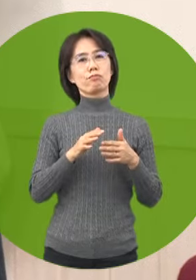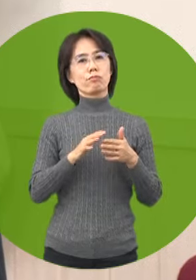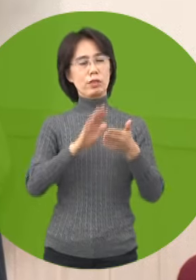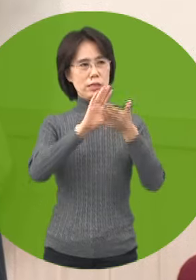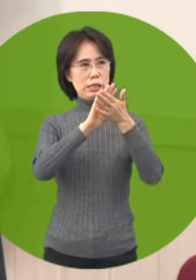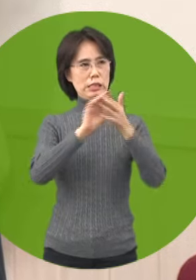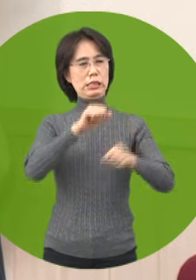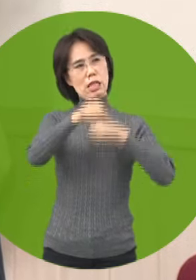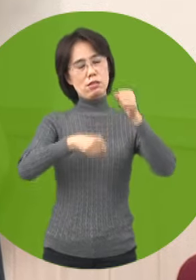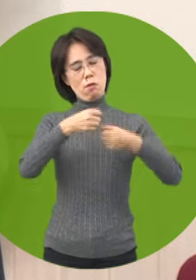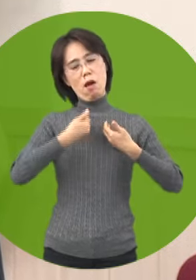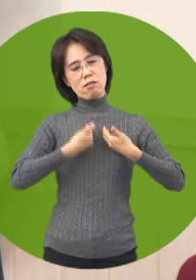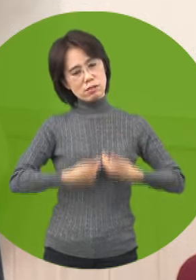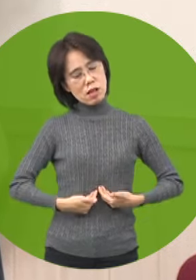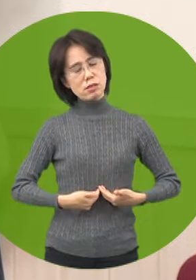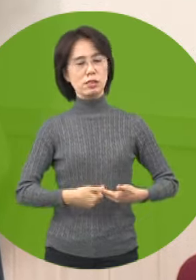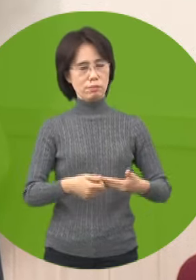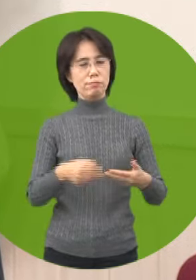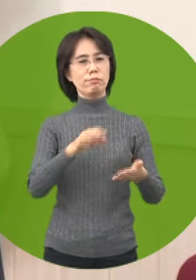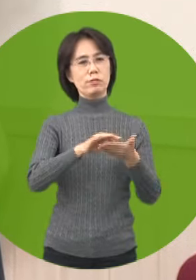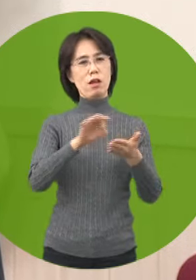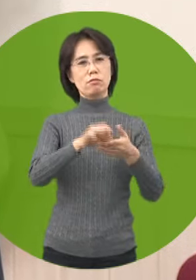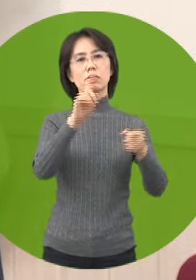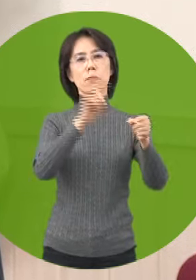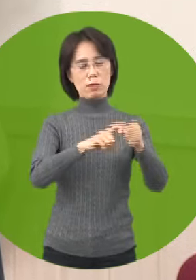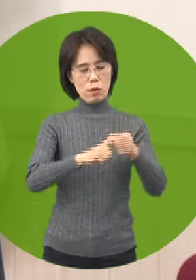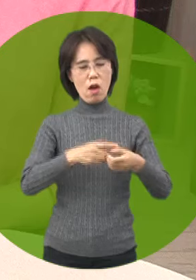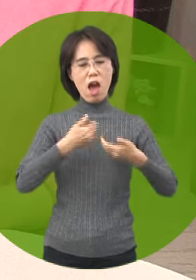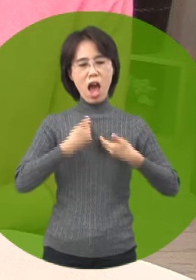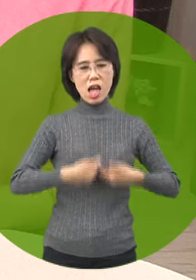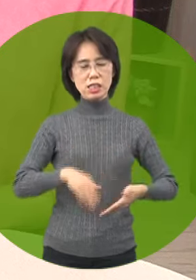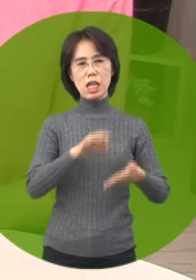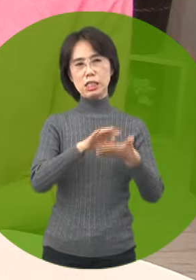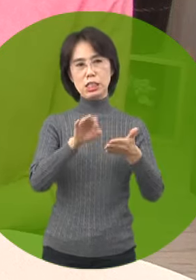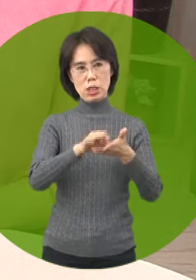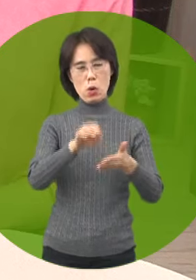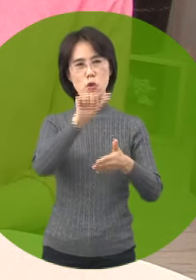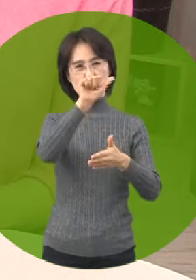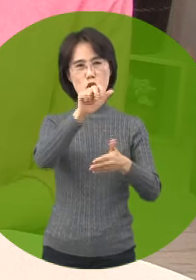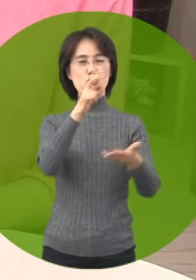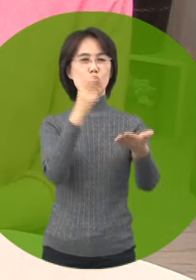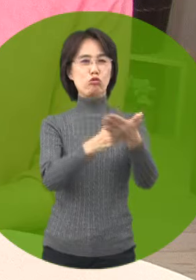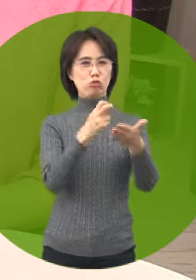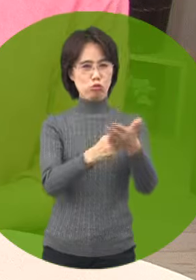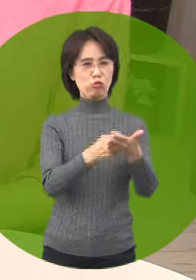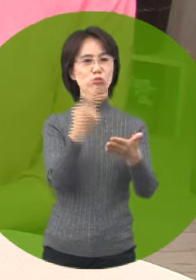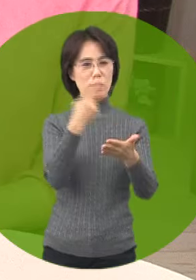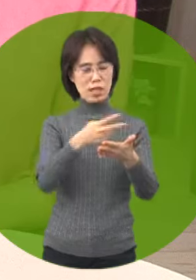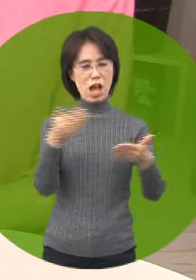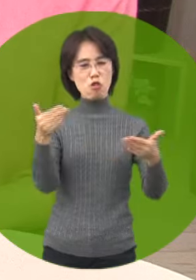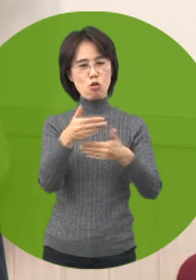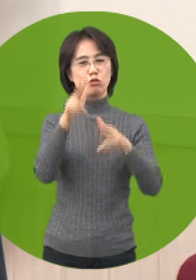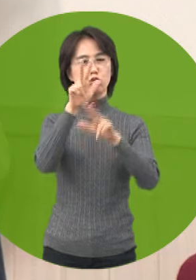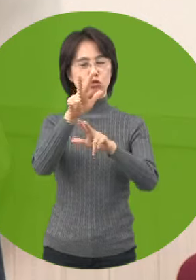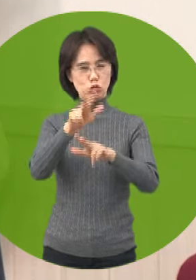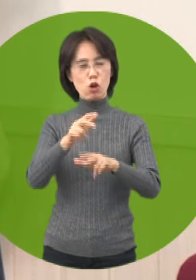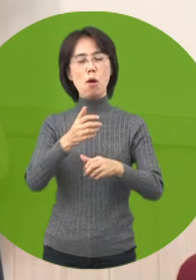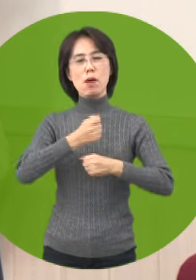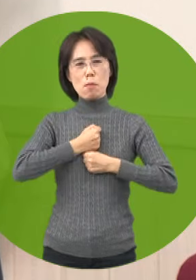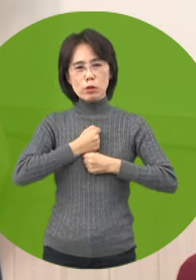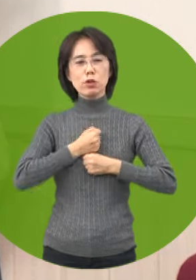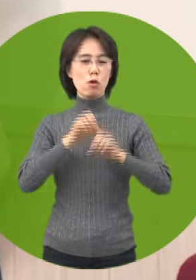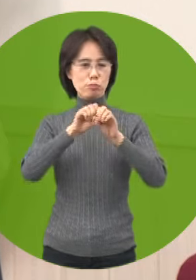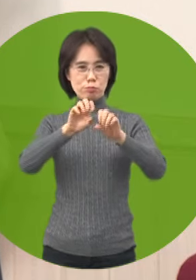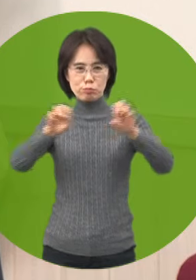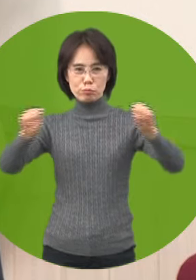正しく安全に利用していただくために、自転車安全利用5則や交通ルールを守るよう呼びかけています。まず自転